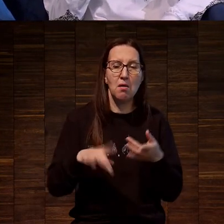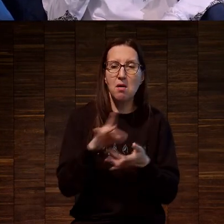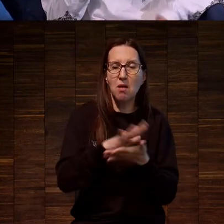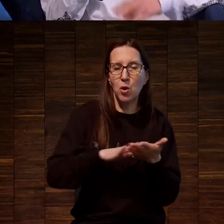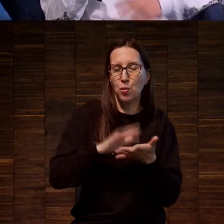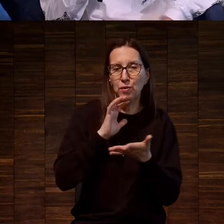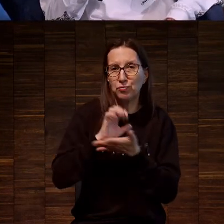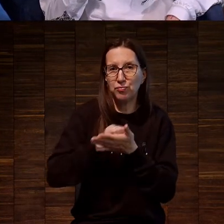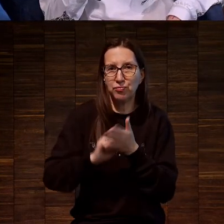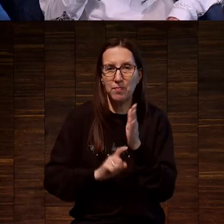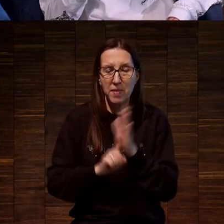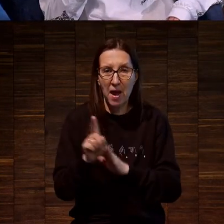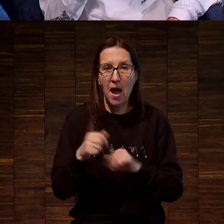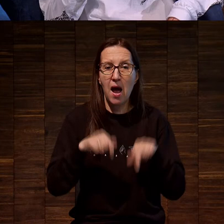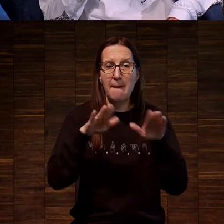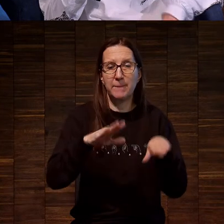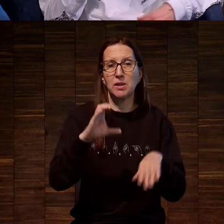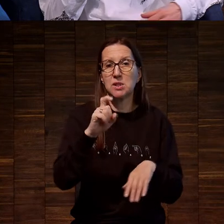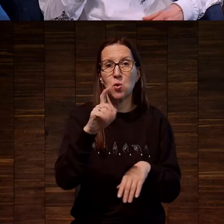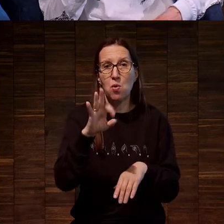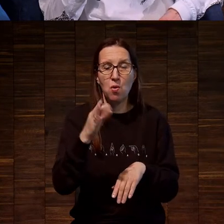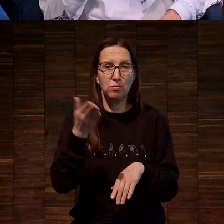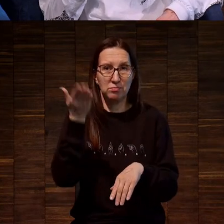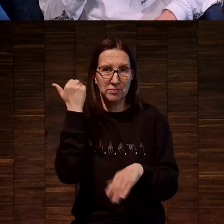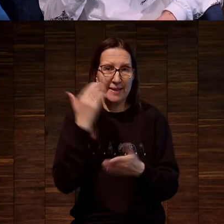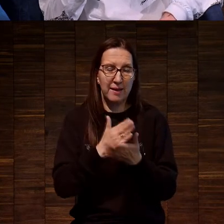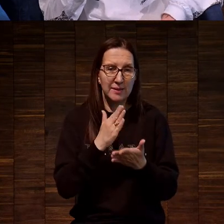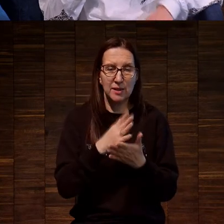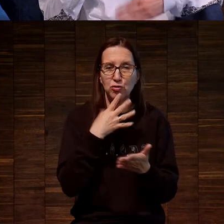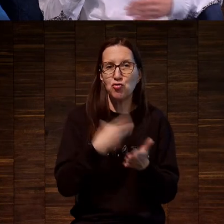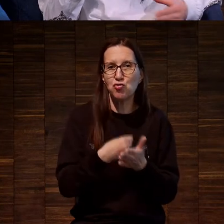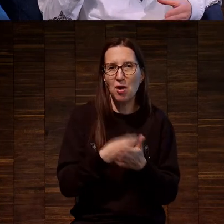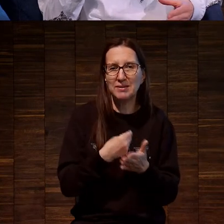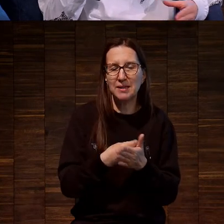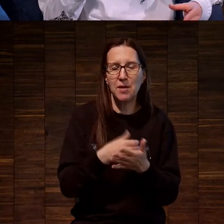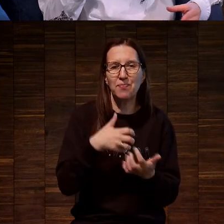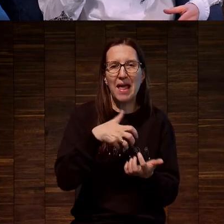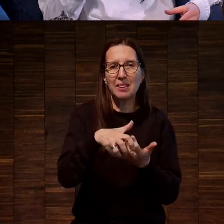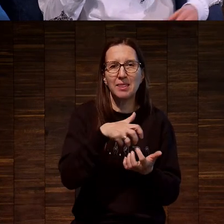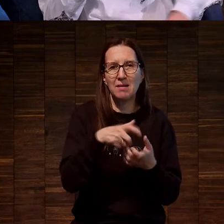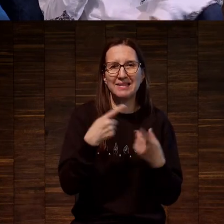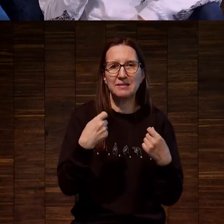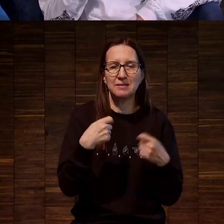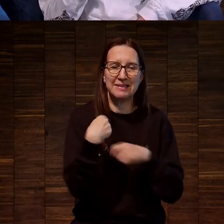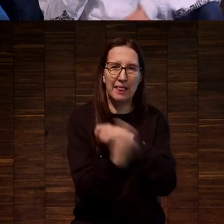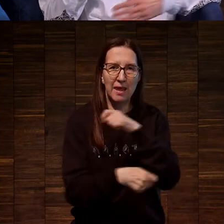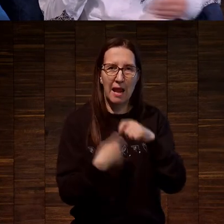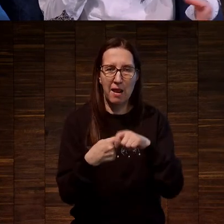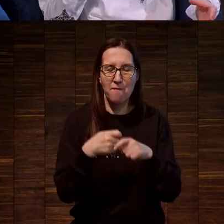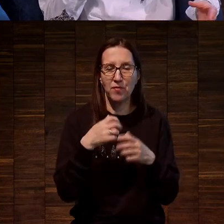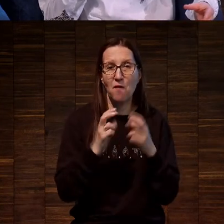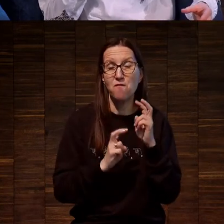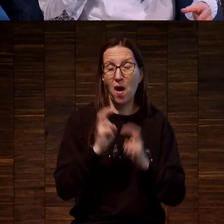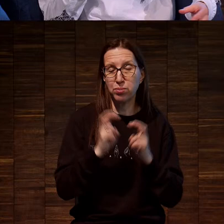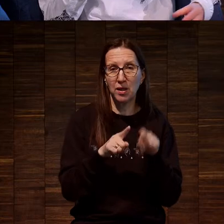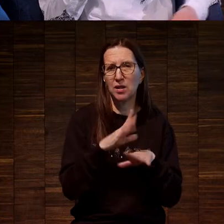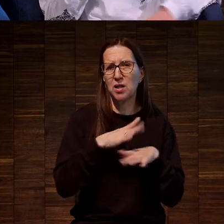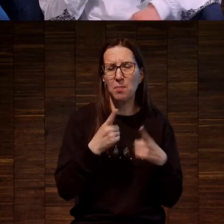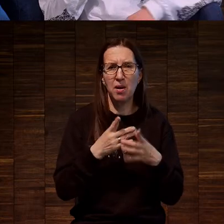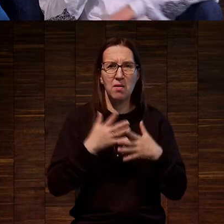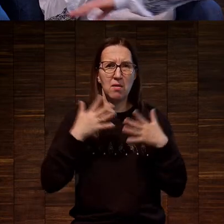в Сохо находились текстильные фабрики частные. Это не были такие большие пространства индустриальные,